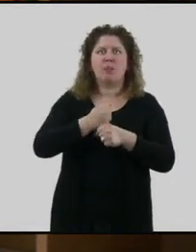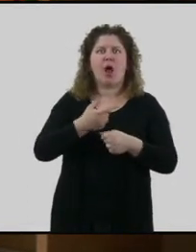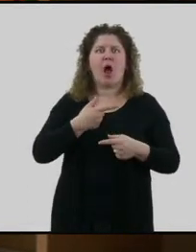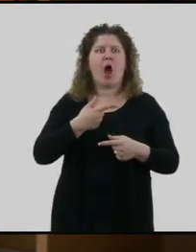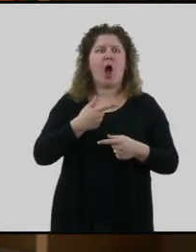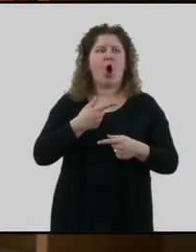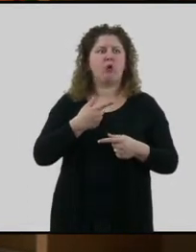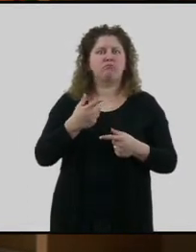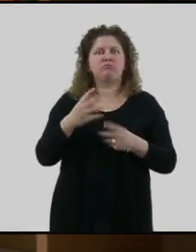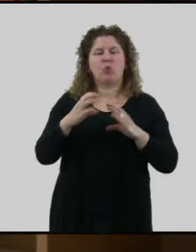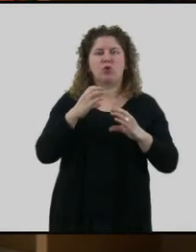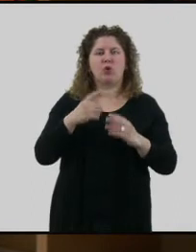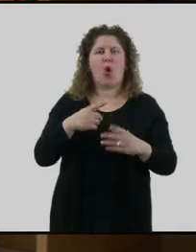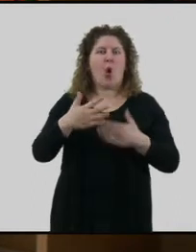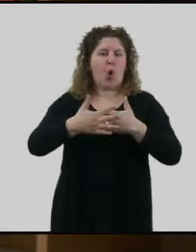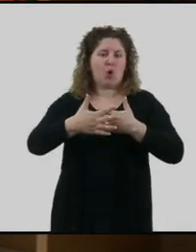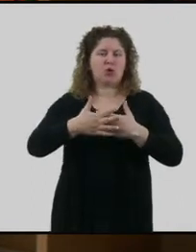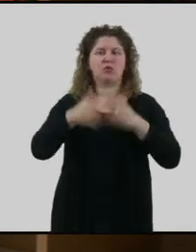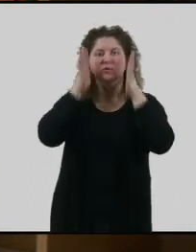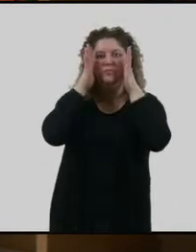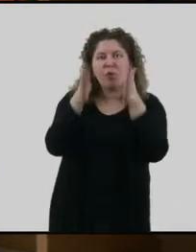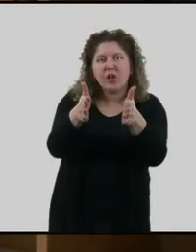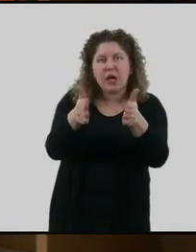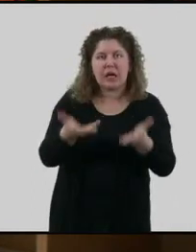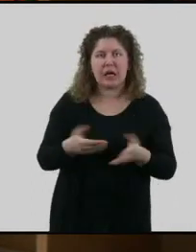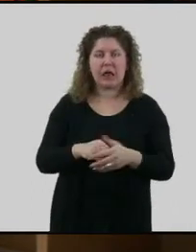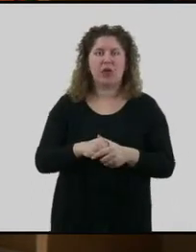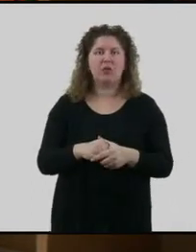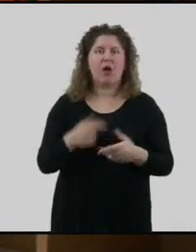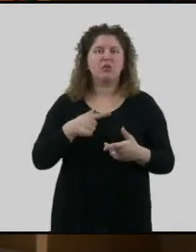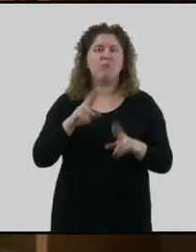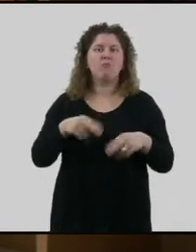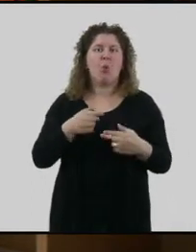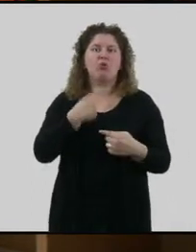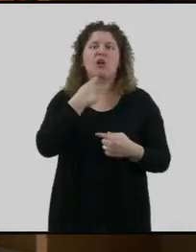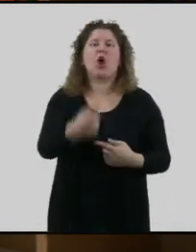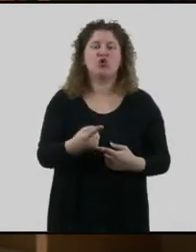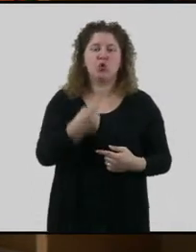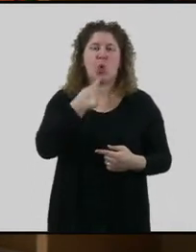odnos povjerenja, te pomoću pravih pitanja, usmjeravanja, nekako iznijeti te svoje